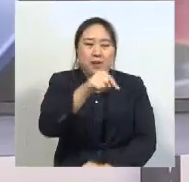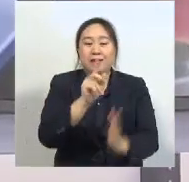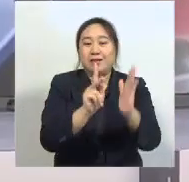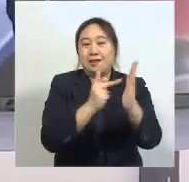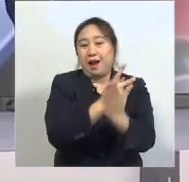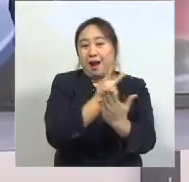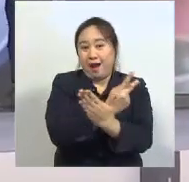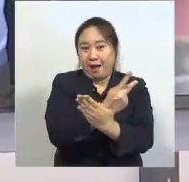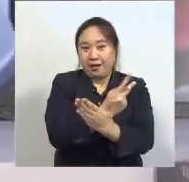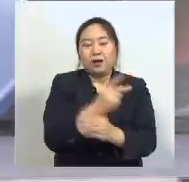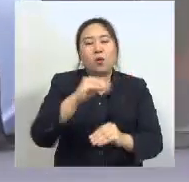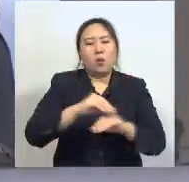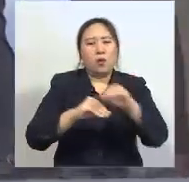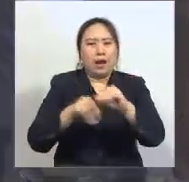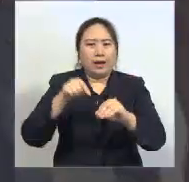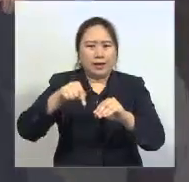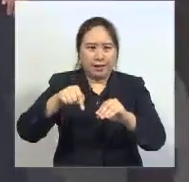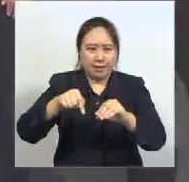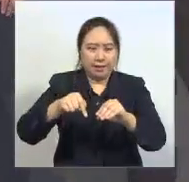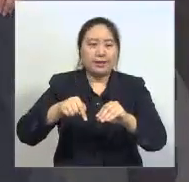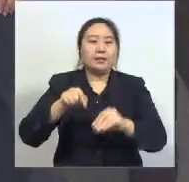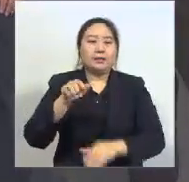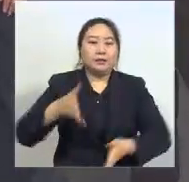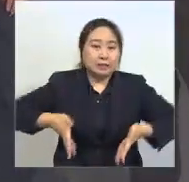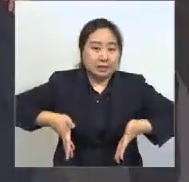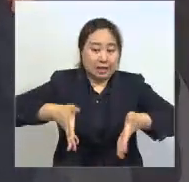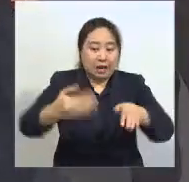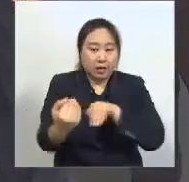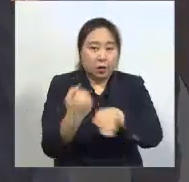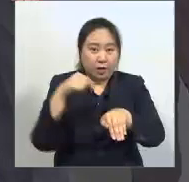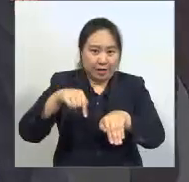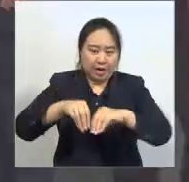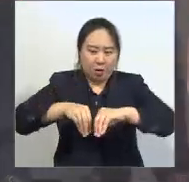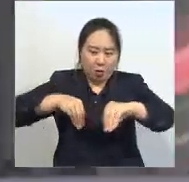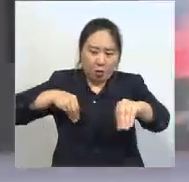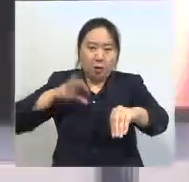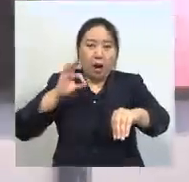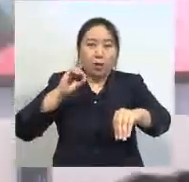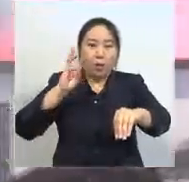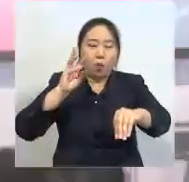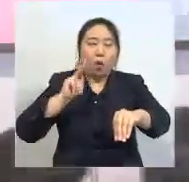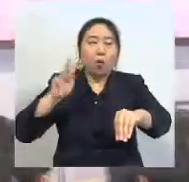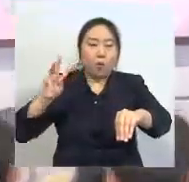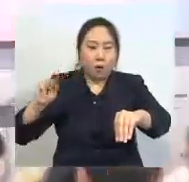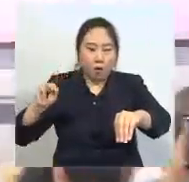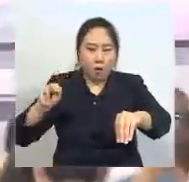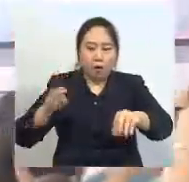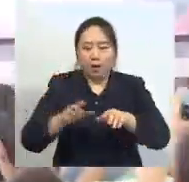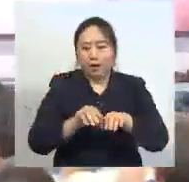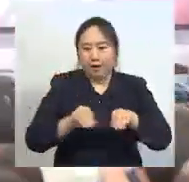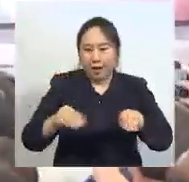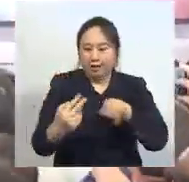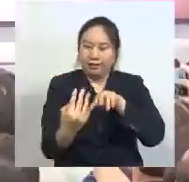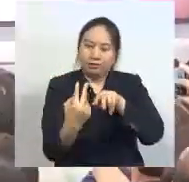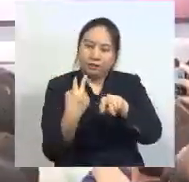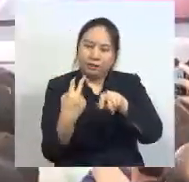สำหรับโครงการทางหลวงพิเศษระหว่างเมืองสายบางใหญ่กาญจนบุรีระยะทางรวม96กิโลเมตรขนาด 4-6 ช่องจ